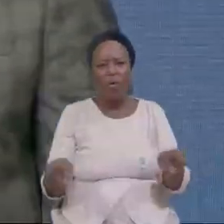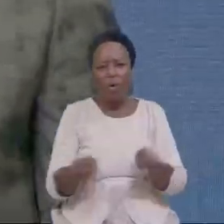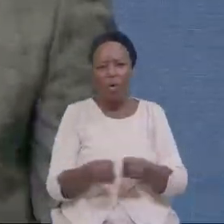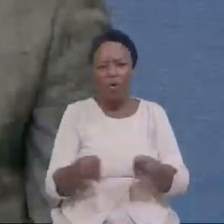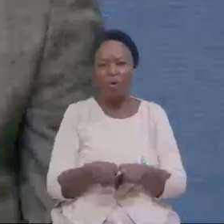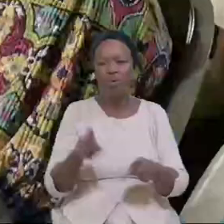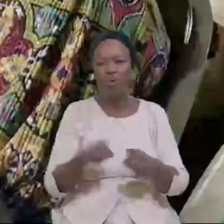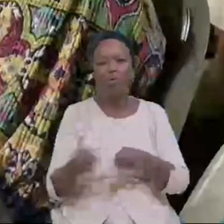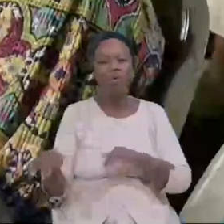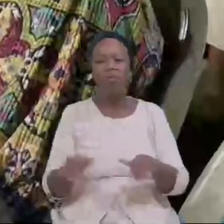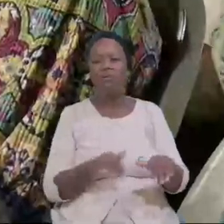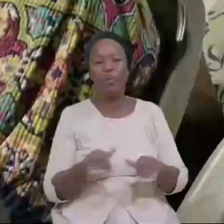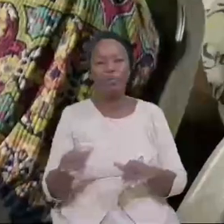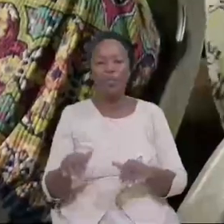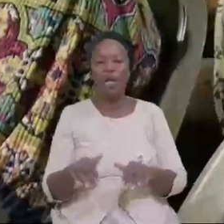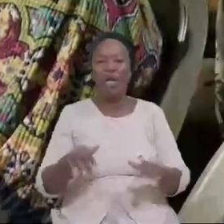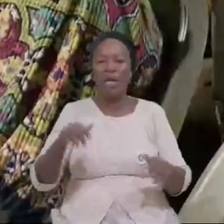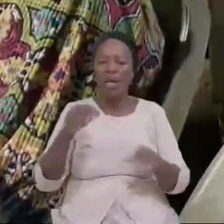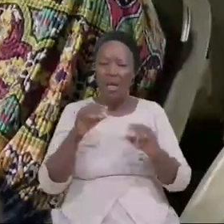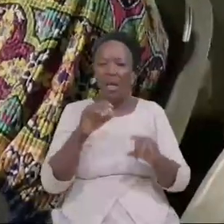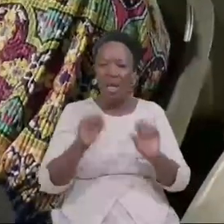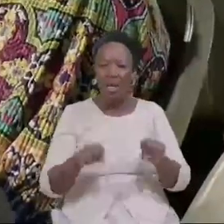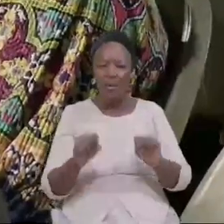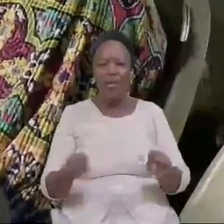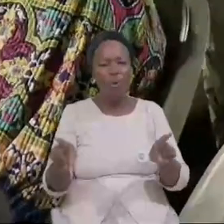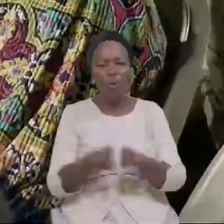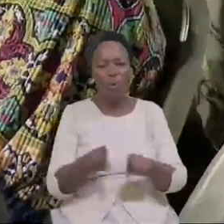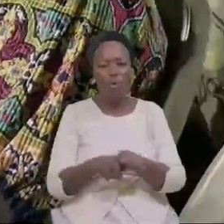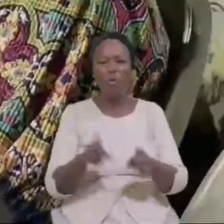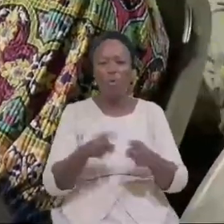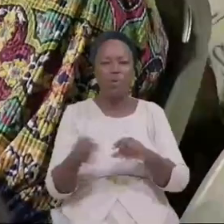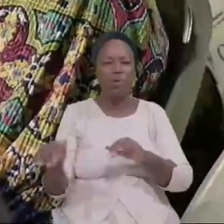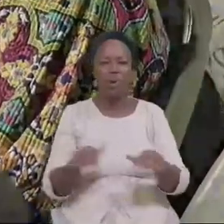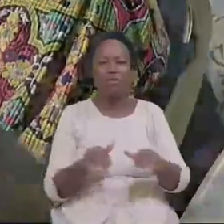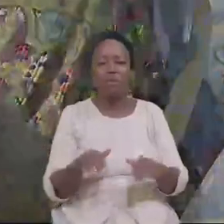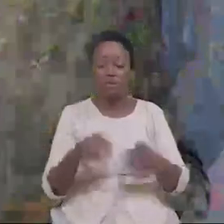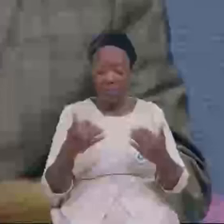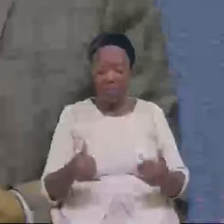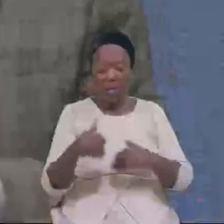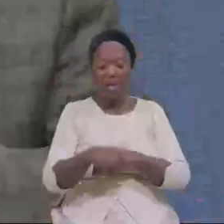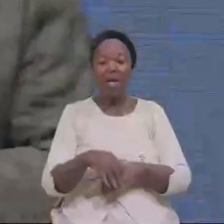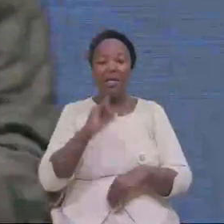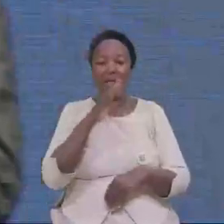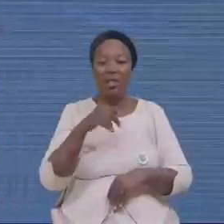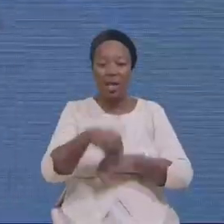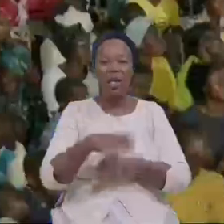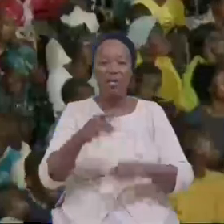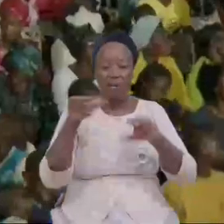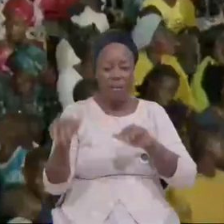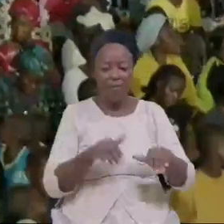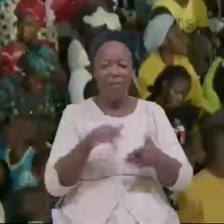l'accomplir. Il peut aussi l'accomplir ce soir. C'est la soirée de